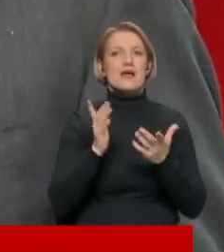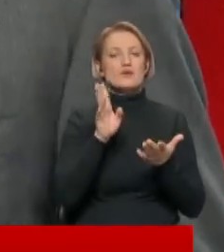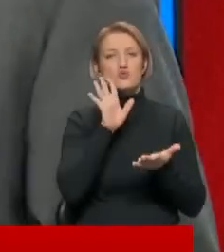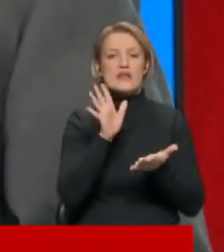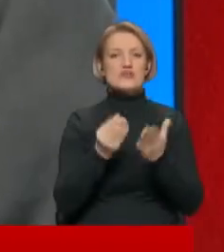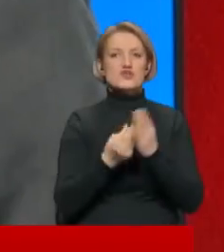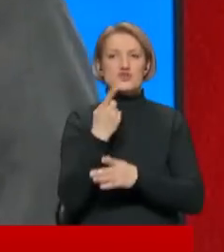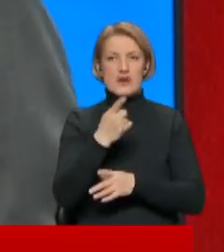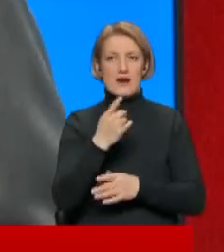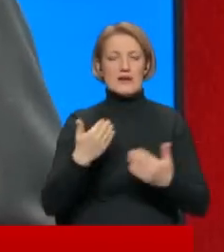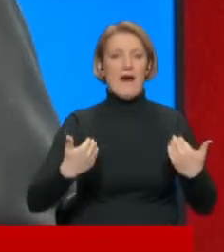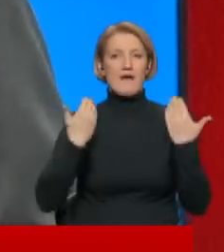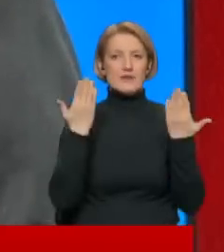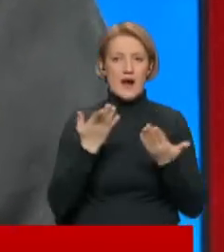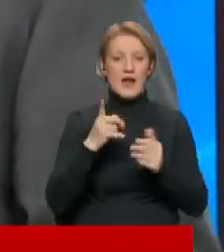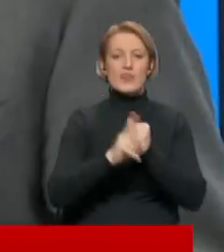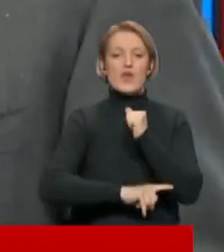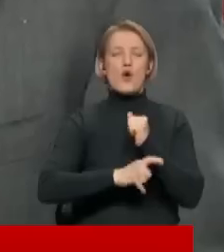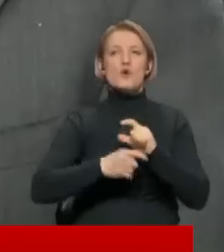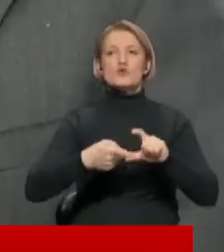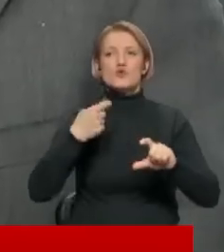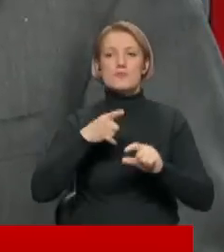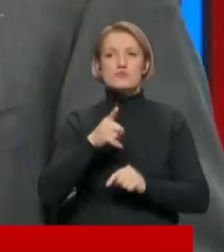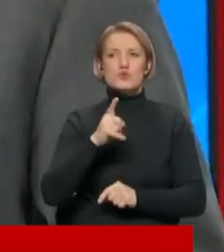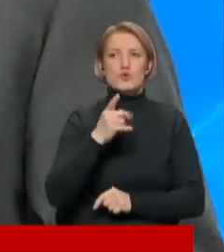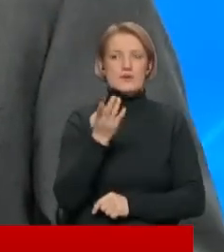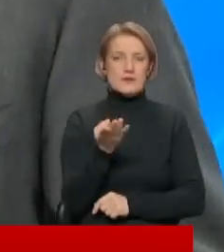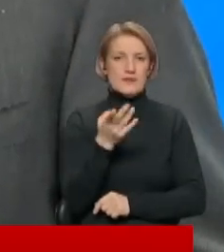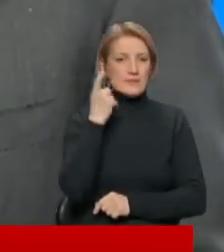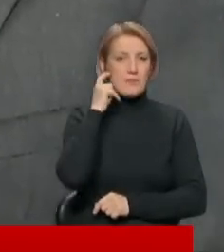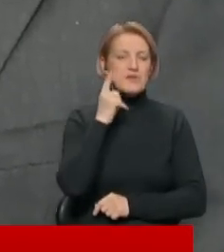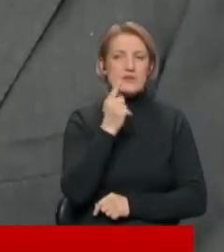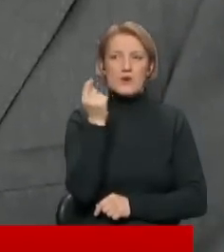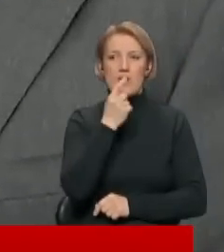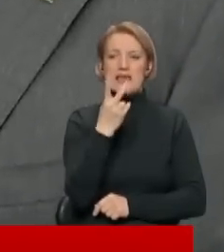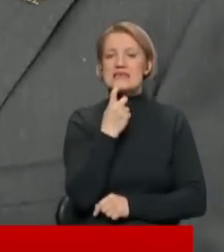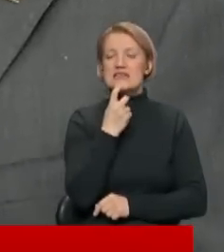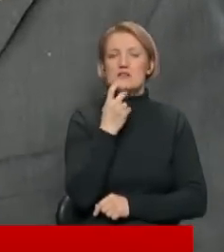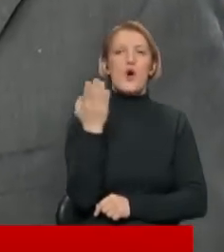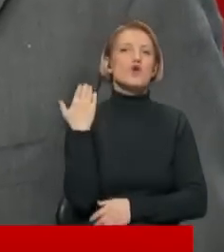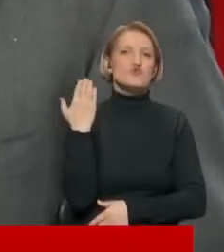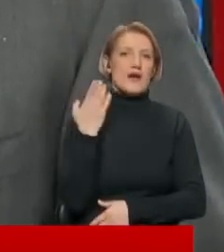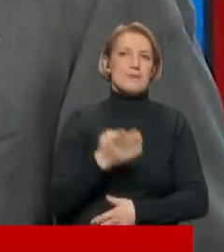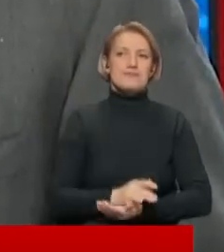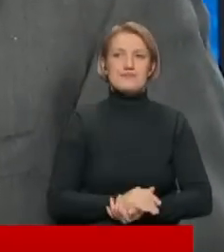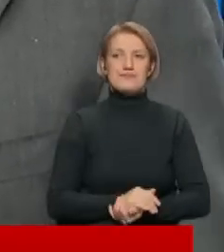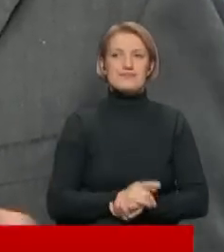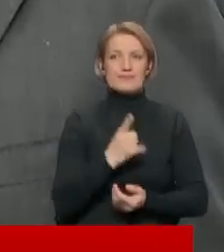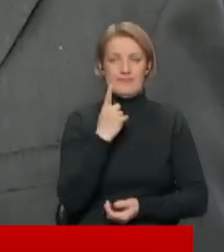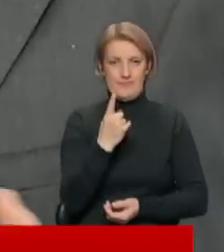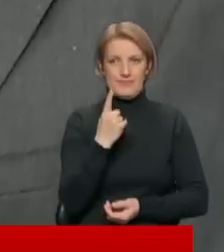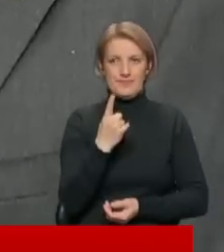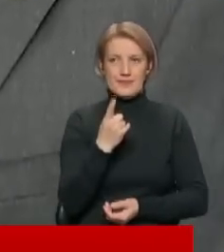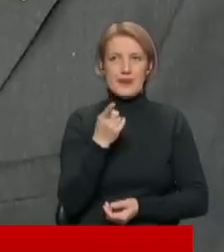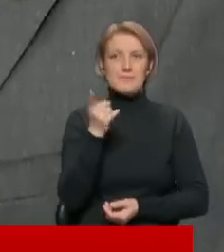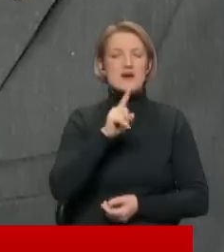İstinaf Yargıtay aşaması sonra terör soruşturması Aslında bu öngörülmez bir süreç değil ben Zannederim 2 yıl önceydi birine